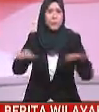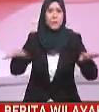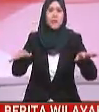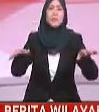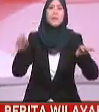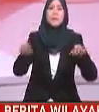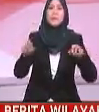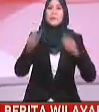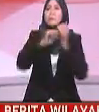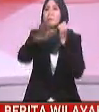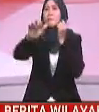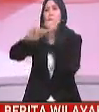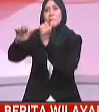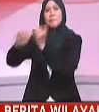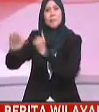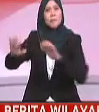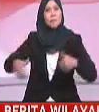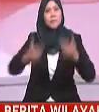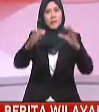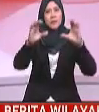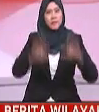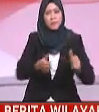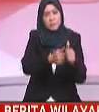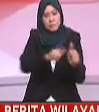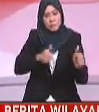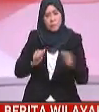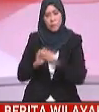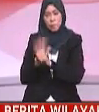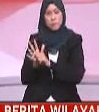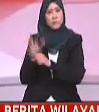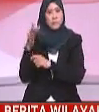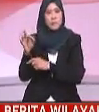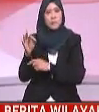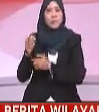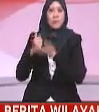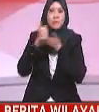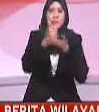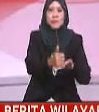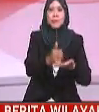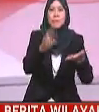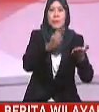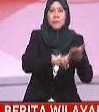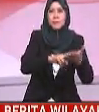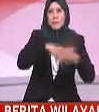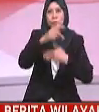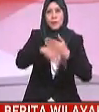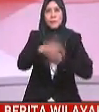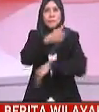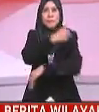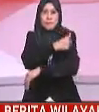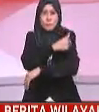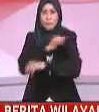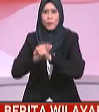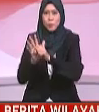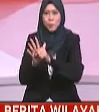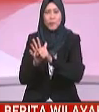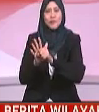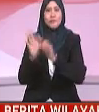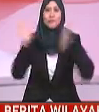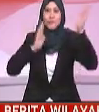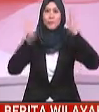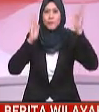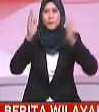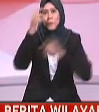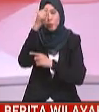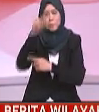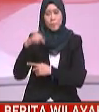termasuk membuat hibahan mengenai langkah-langkah pencegahan COVID-19 serta membantu pendaftaran program imunisasi COVID-19 kebangsaan